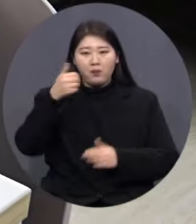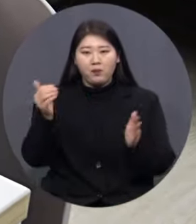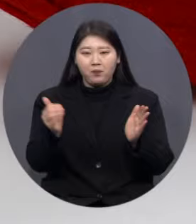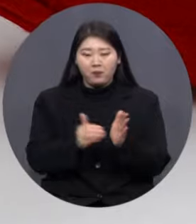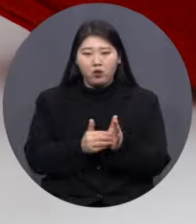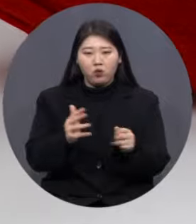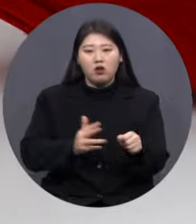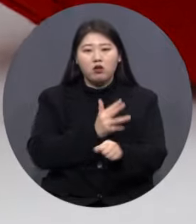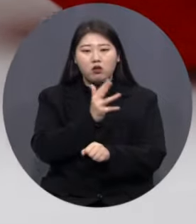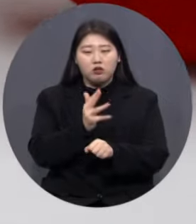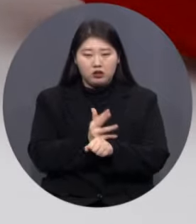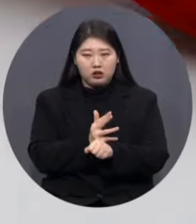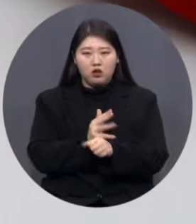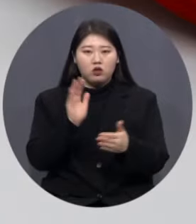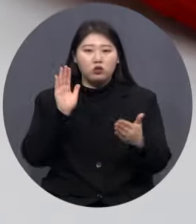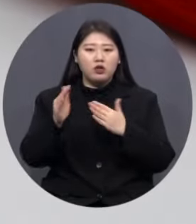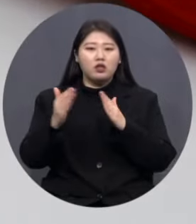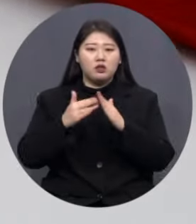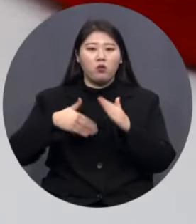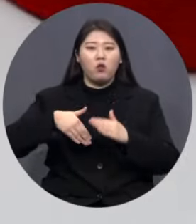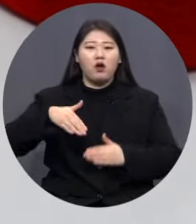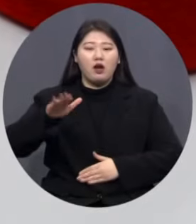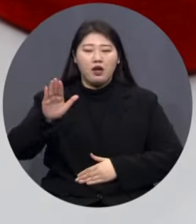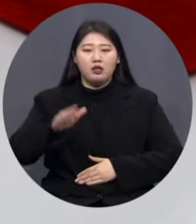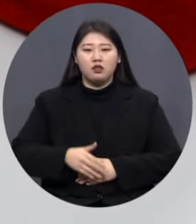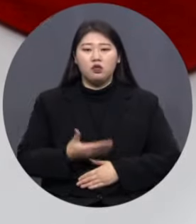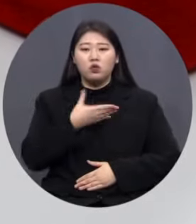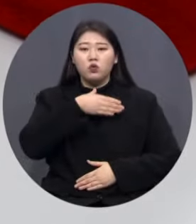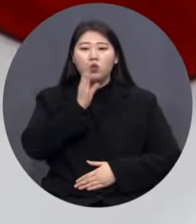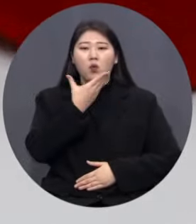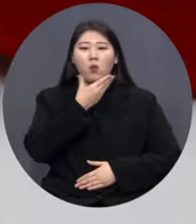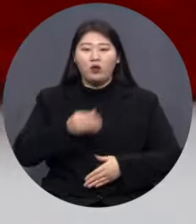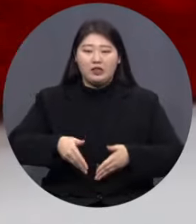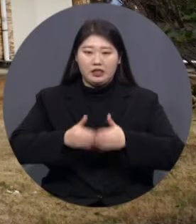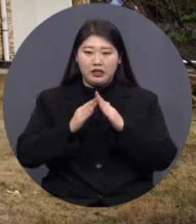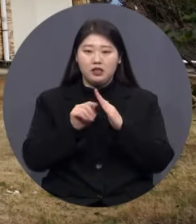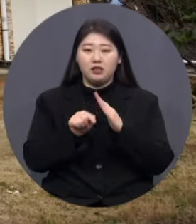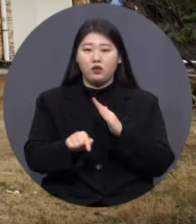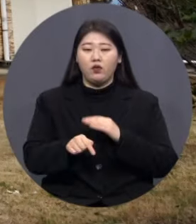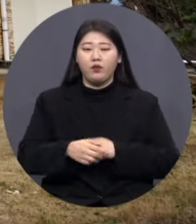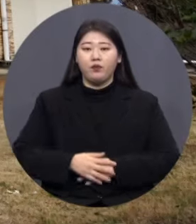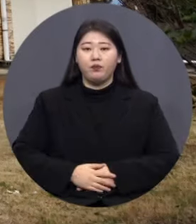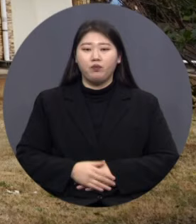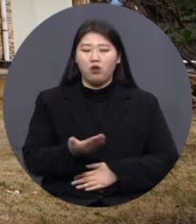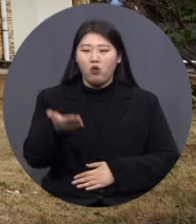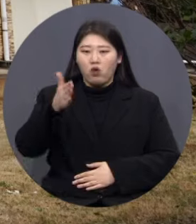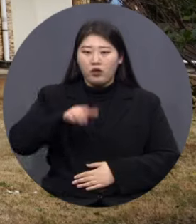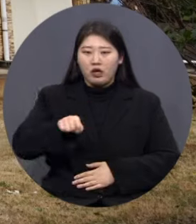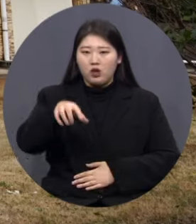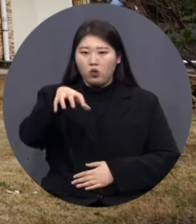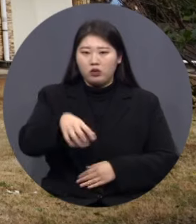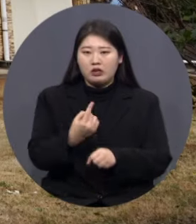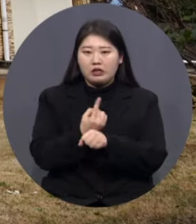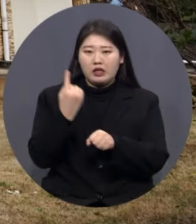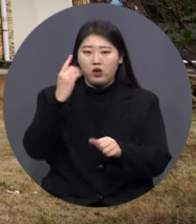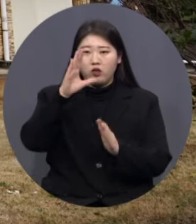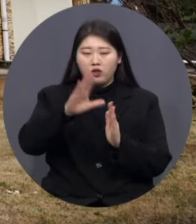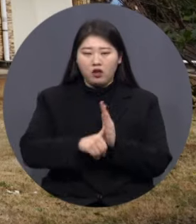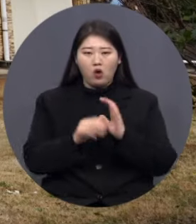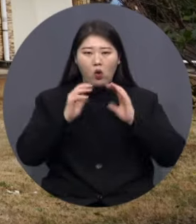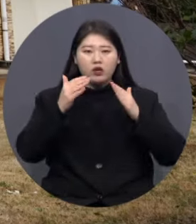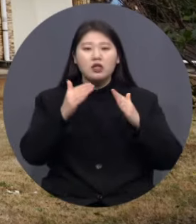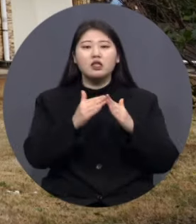30분에는 뒤 집으로 돌아가는 제가 노인 복지 시설입니다 그러나 이곳은 작년까지만 해도